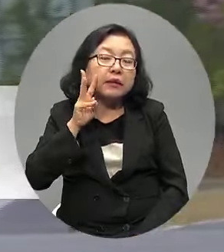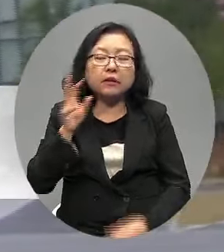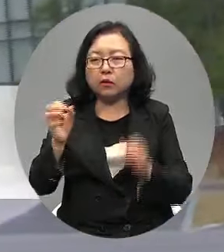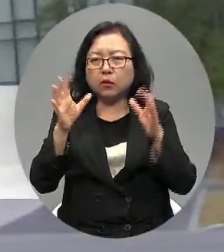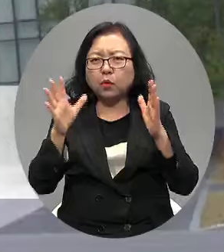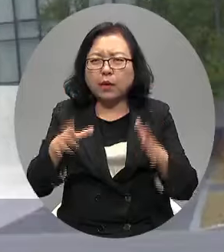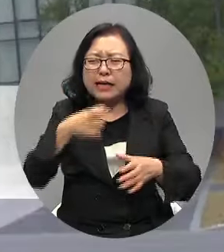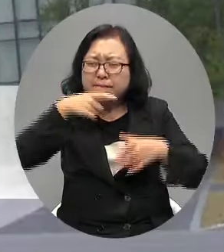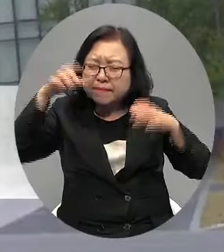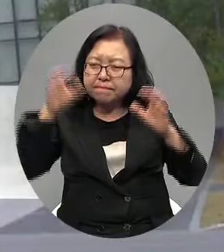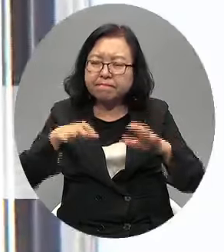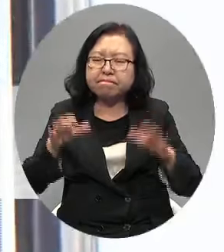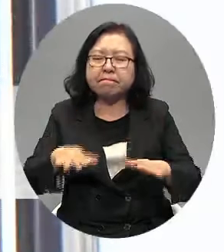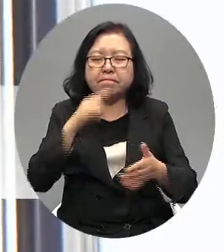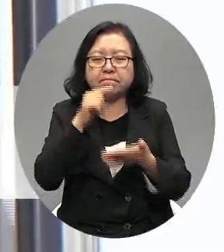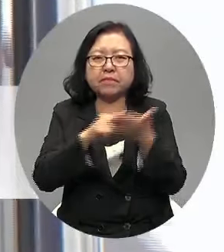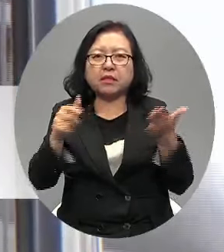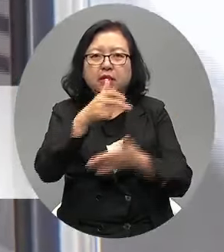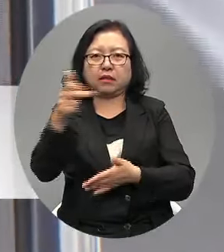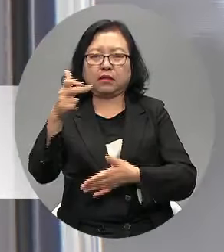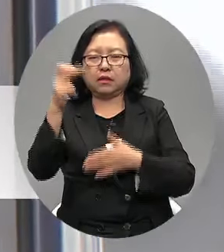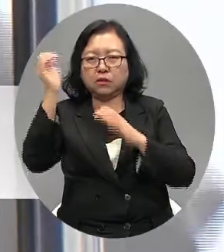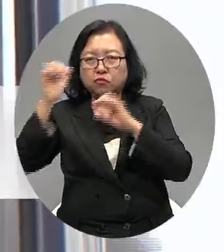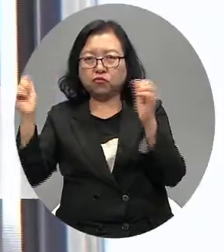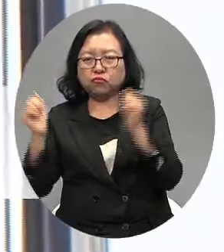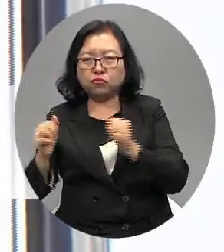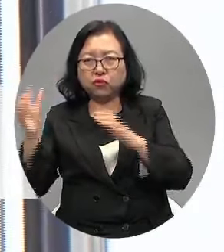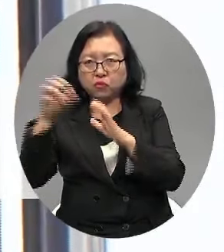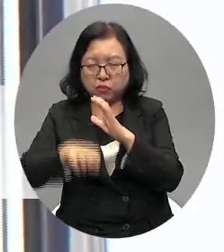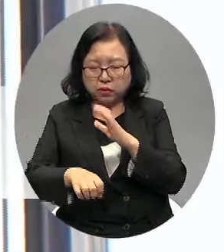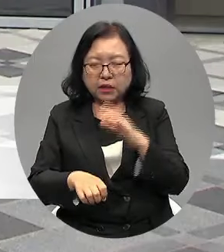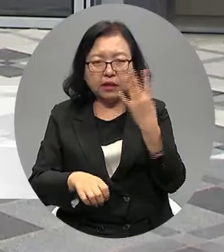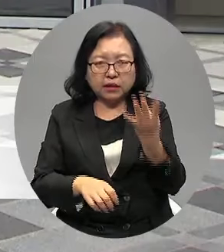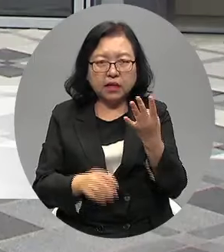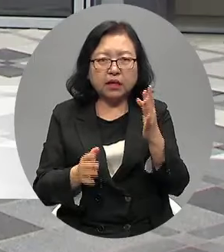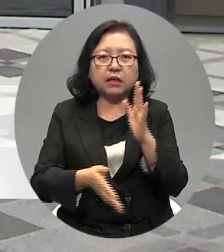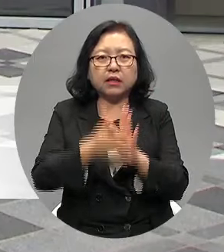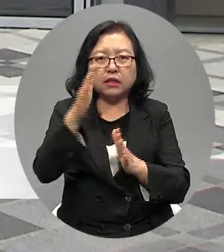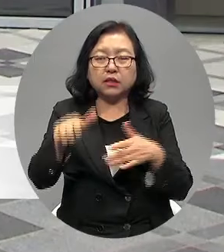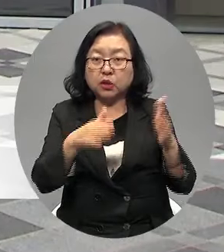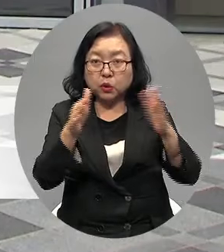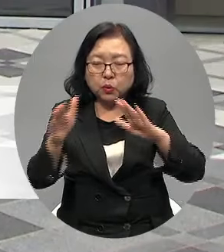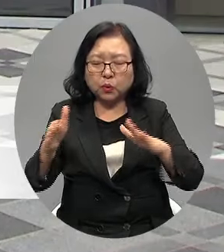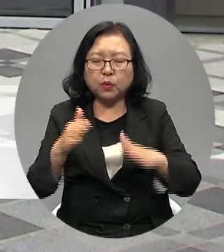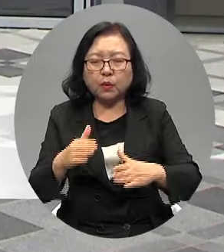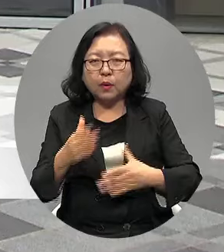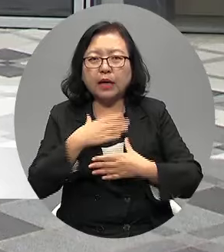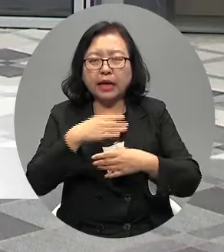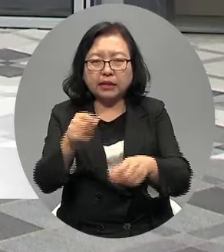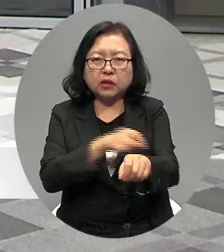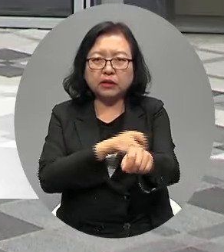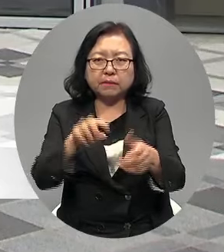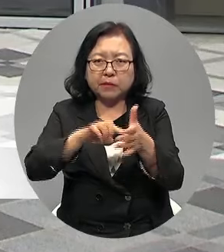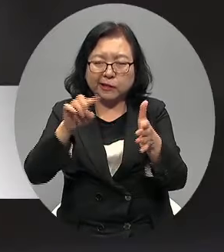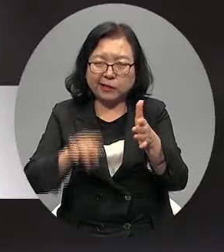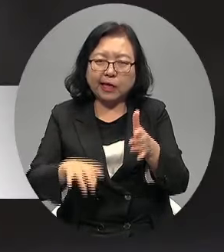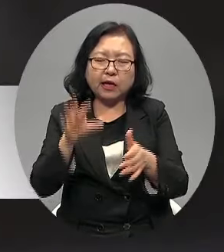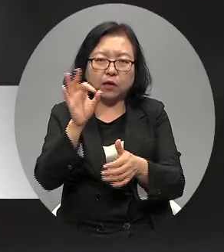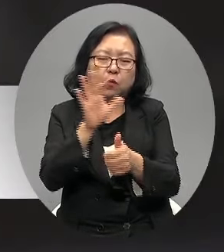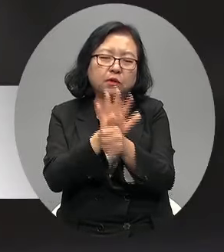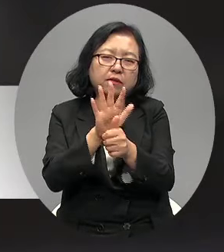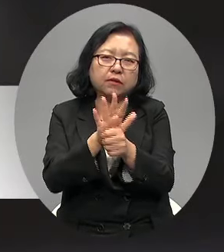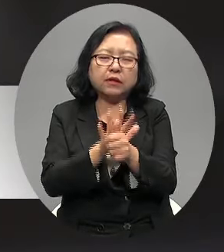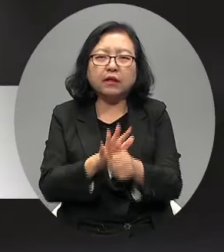사흘간의 집중호우로 큰 피해를 입은 충북을 비롯한 4개 시도의 재난안전특별교부세가 긴급 지원됩니다.